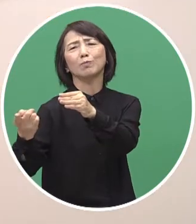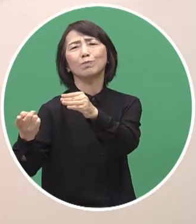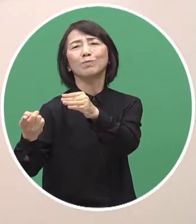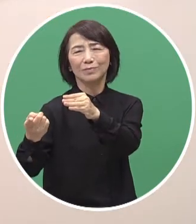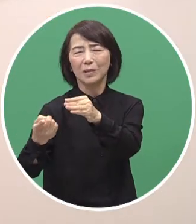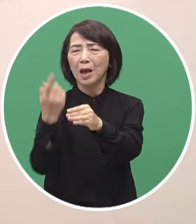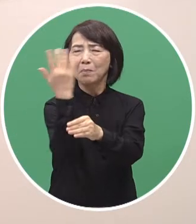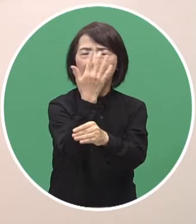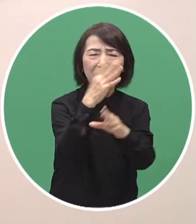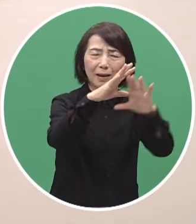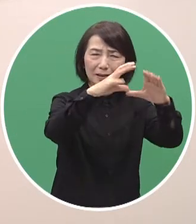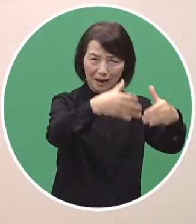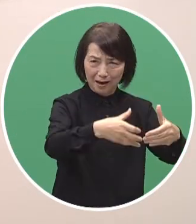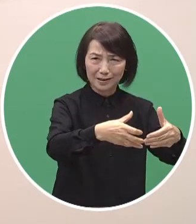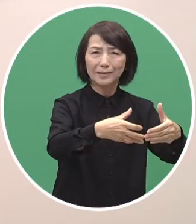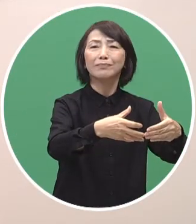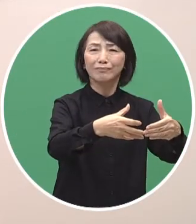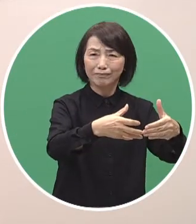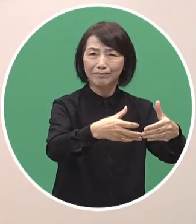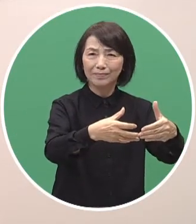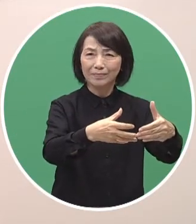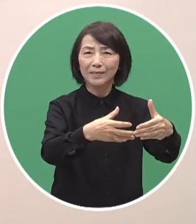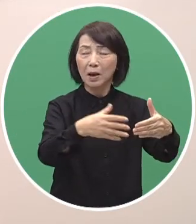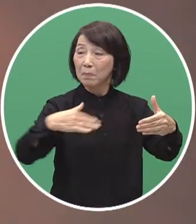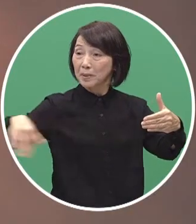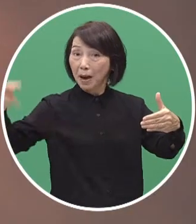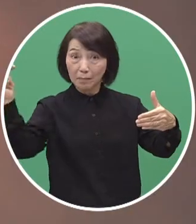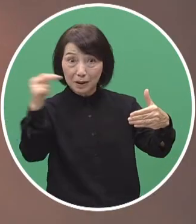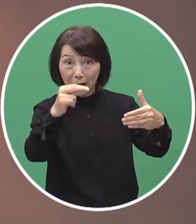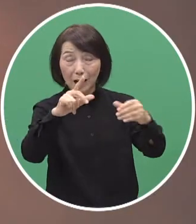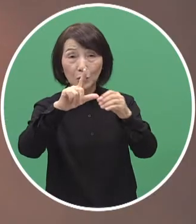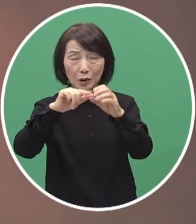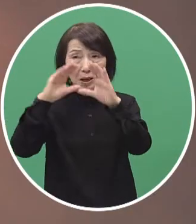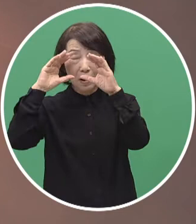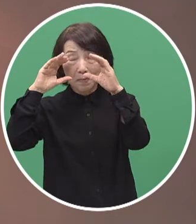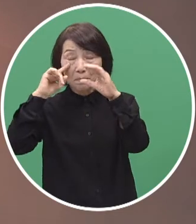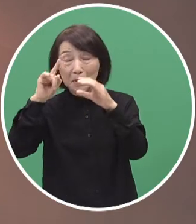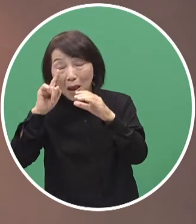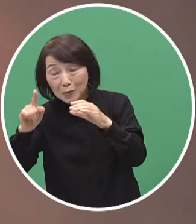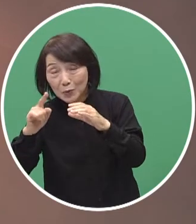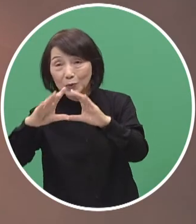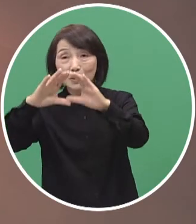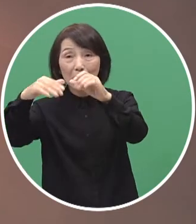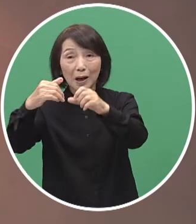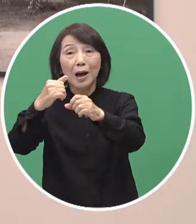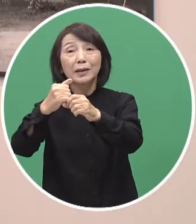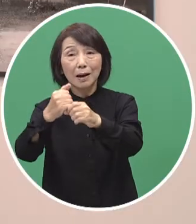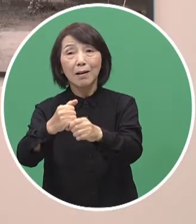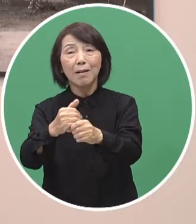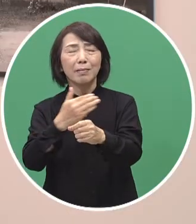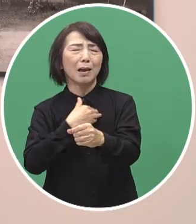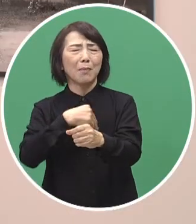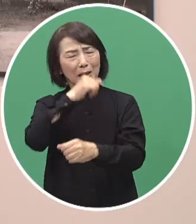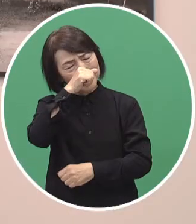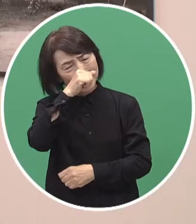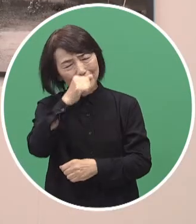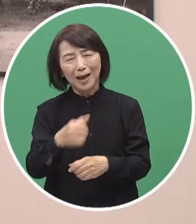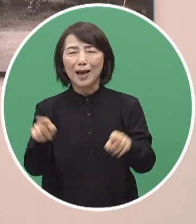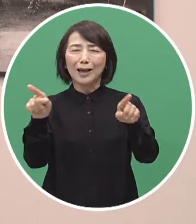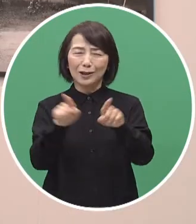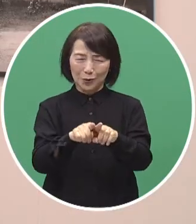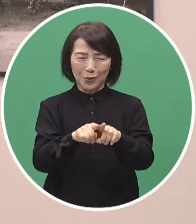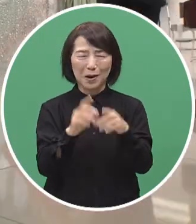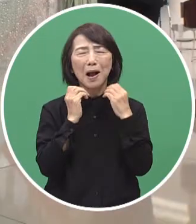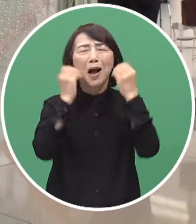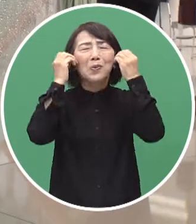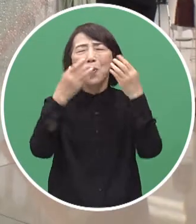います。見えない世界を、皆さんが見える世界を作れたらいいなと思うとですね、これで一緒に